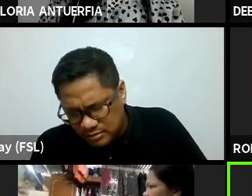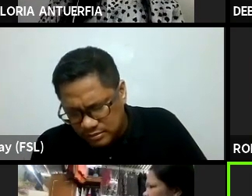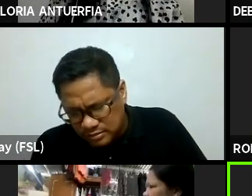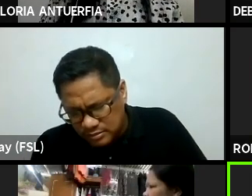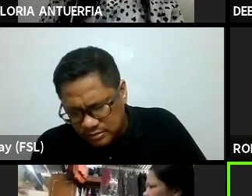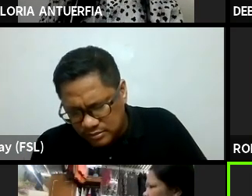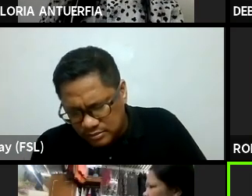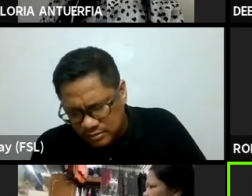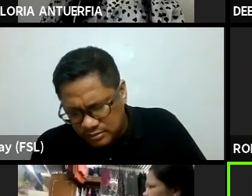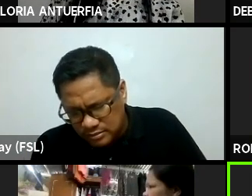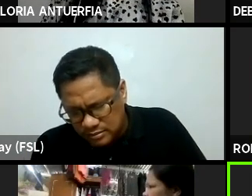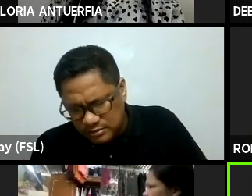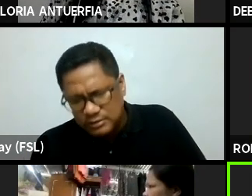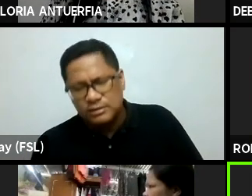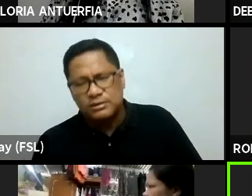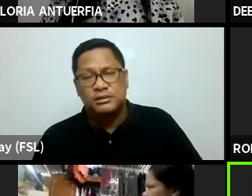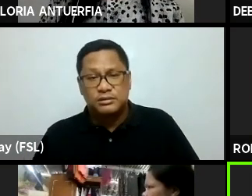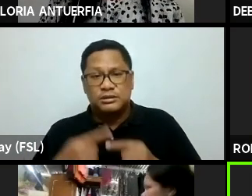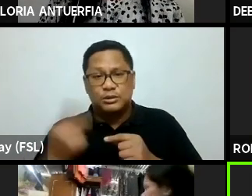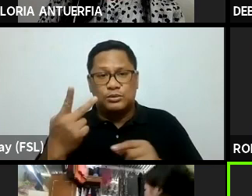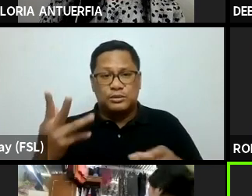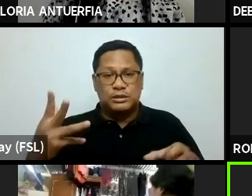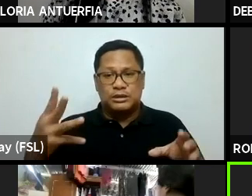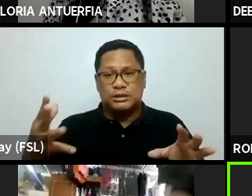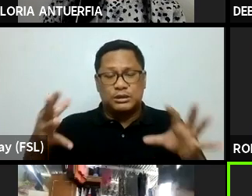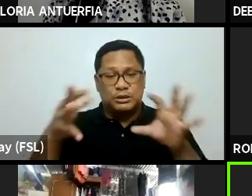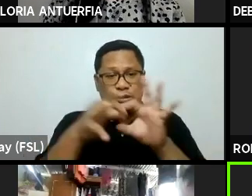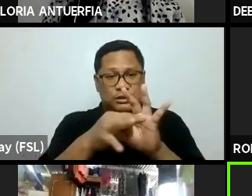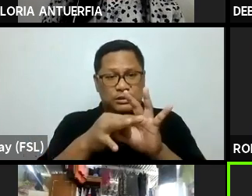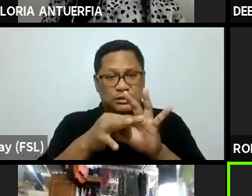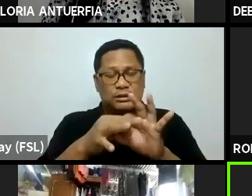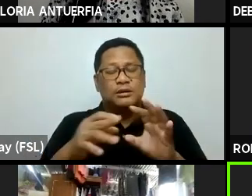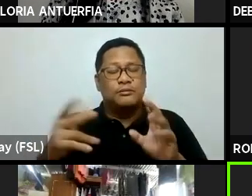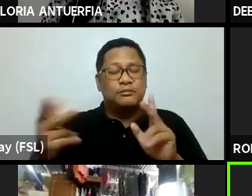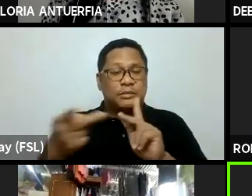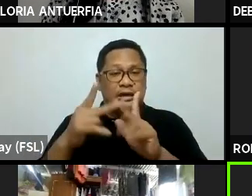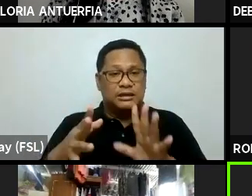nag-join po kami ng negosyo. So nag-tip naman po siya.